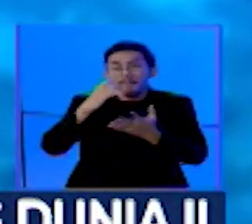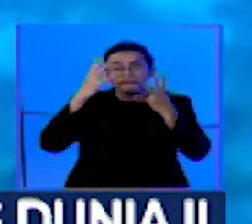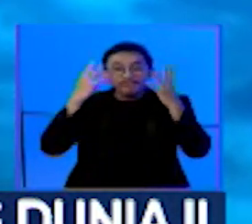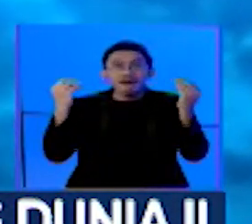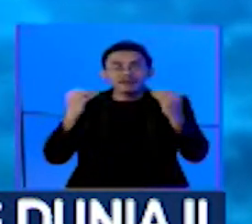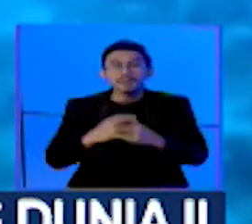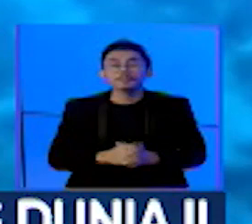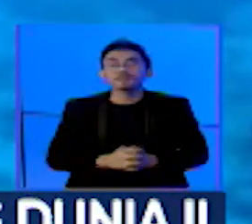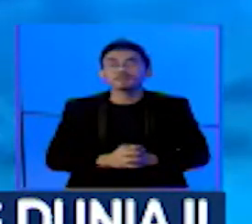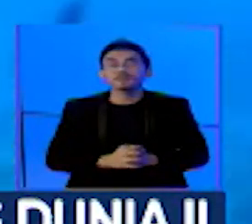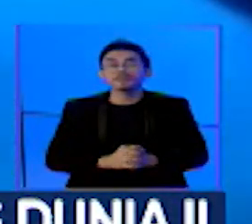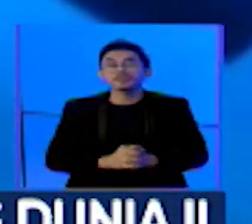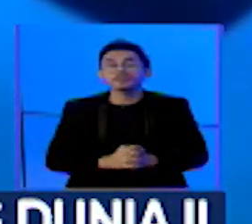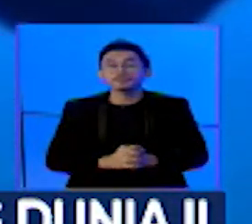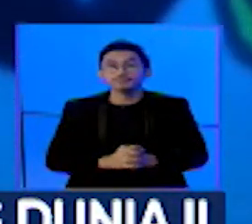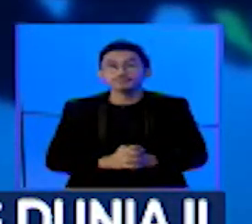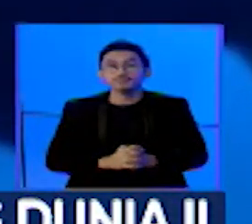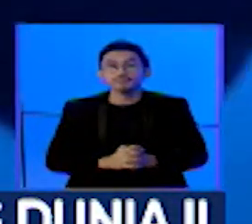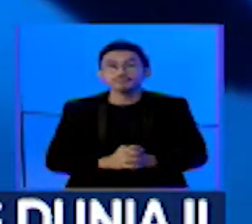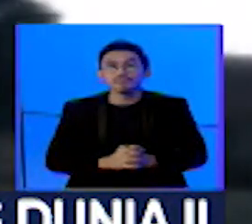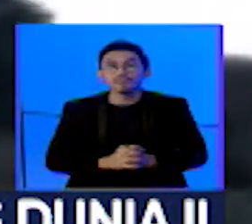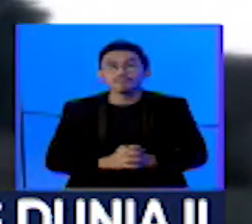bunker minyak dan landasan pacu pesawat.